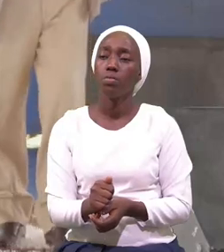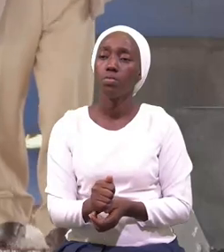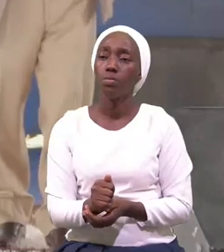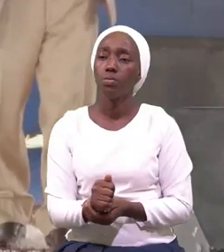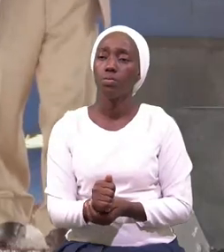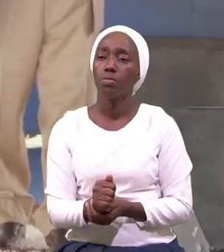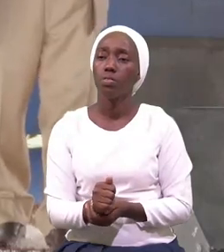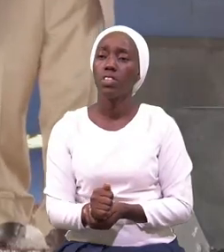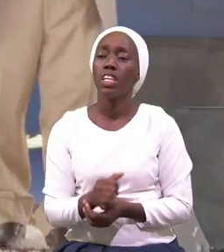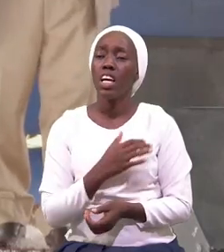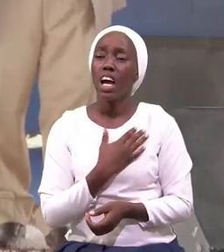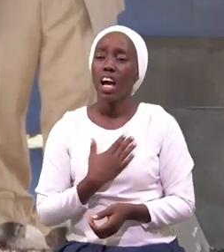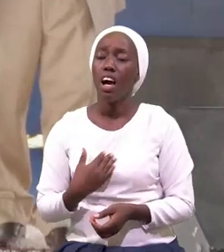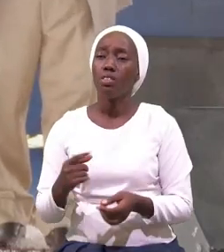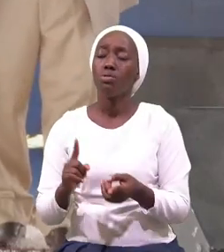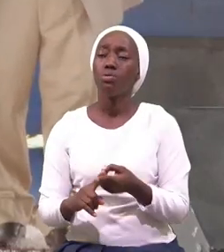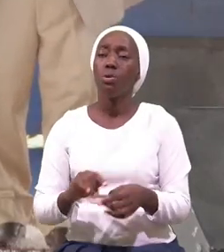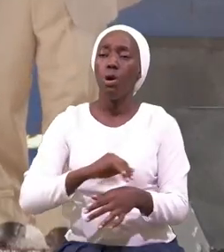là-bas.